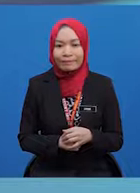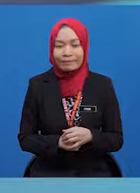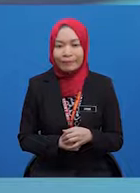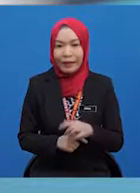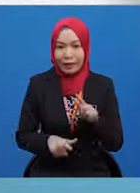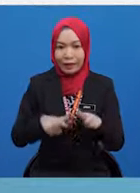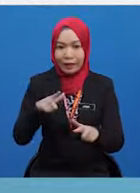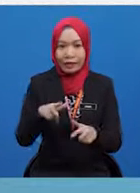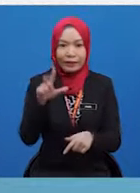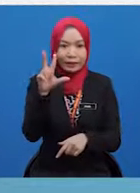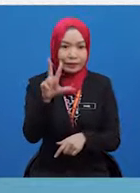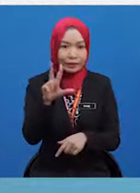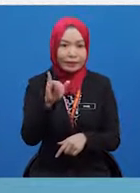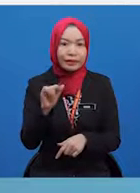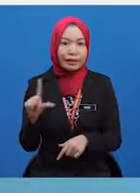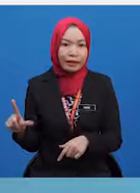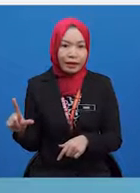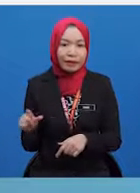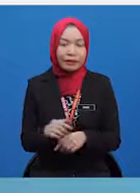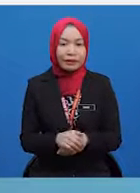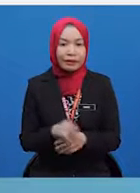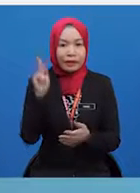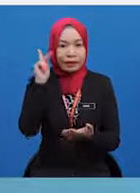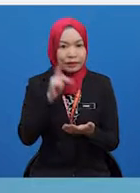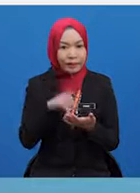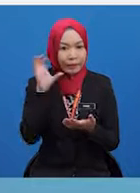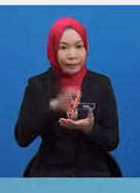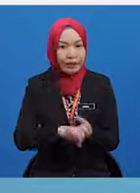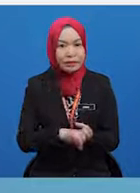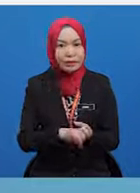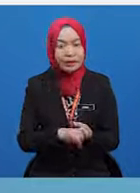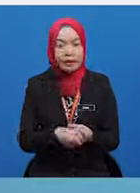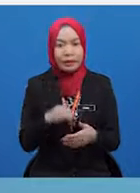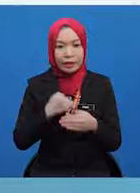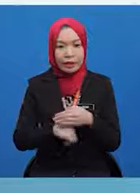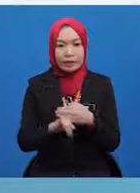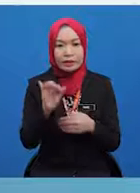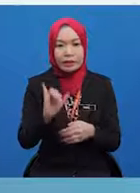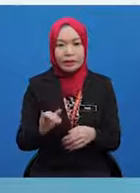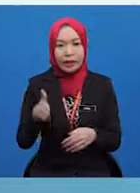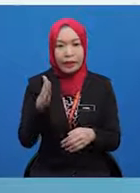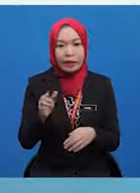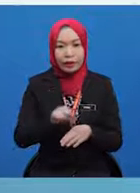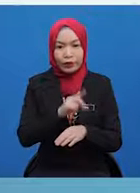Langkah ketiga ialah mengenal pasti perisian yang akan